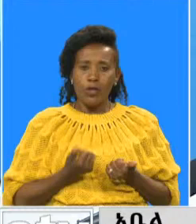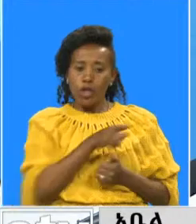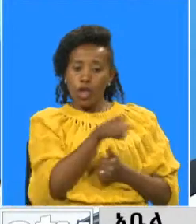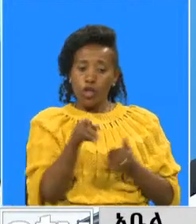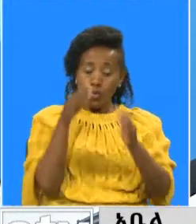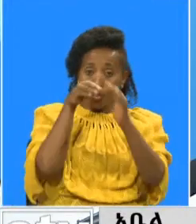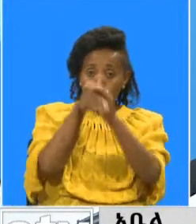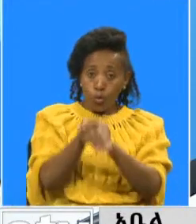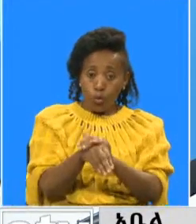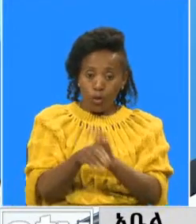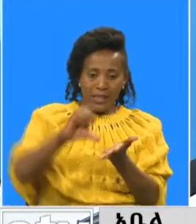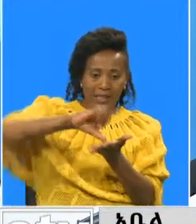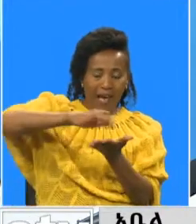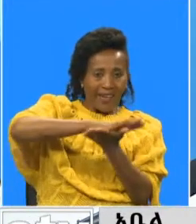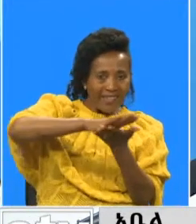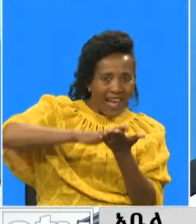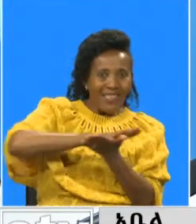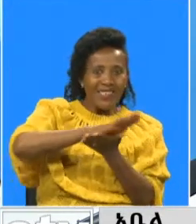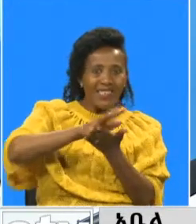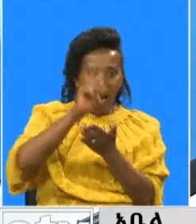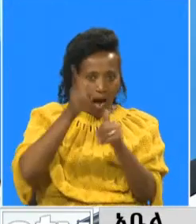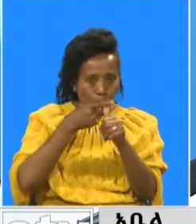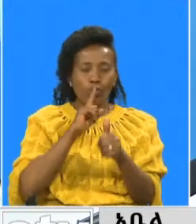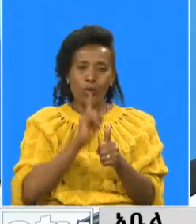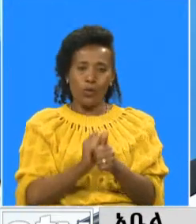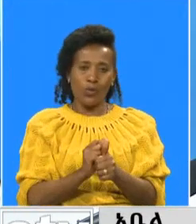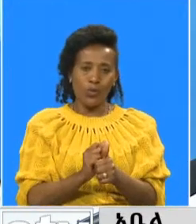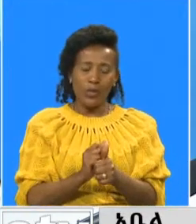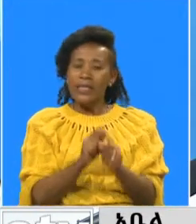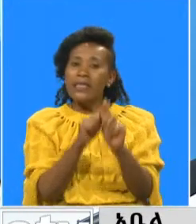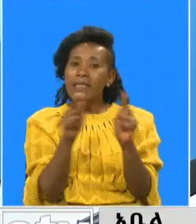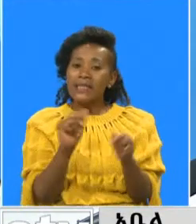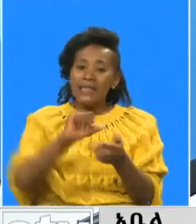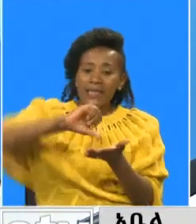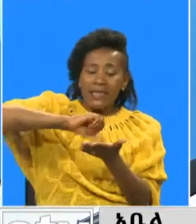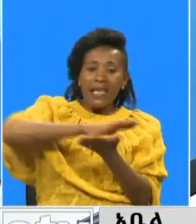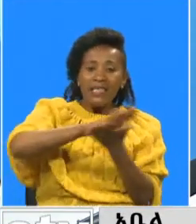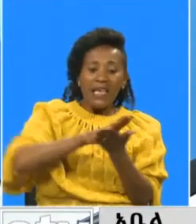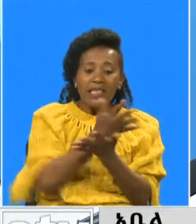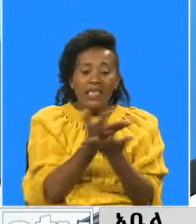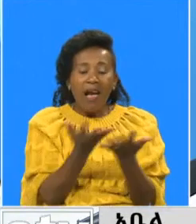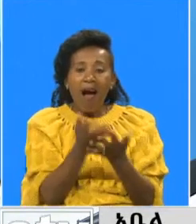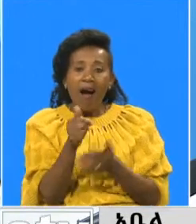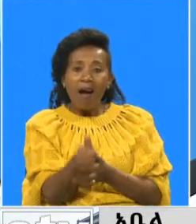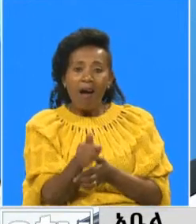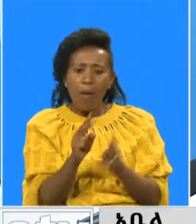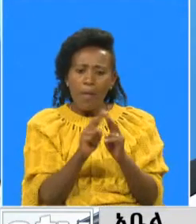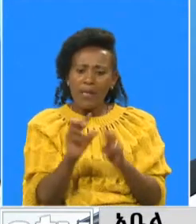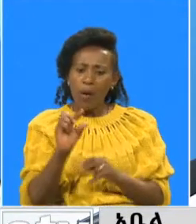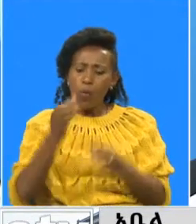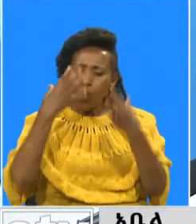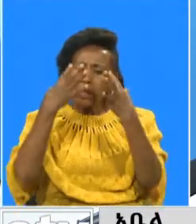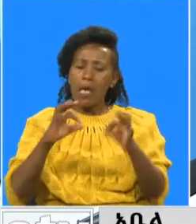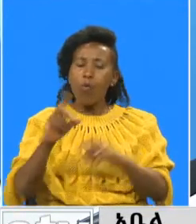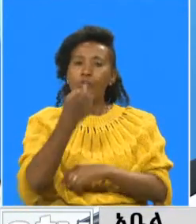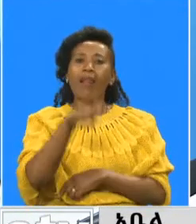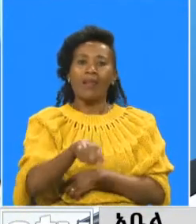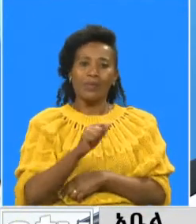ከእነሱ ውስጥ የሳኒታይዘር ማምረት አንደኛው ነው። ግን የሳኒታይዘሩ እቃ ደግሞ በጣም